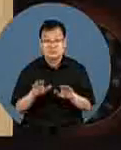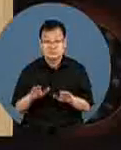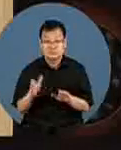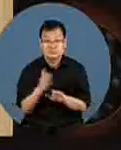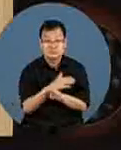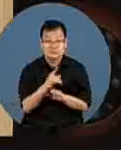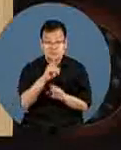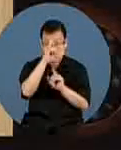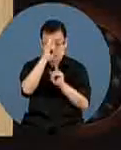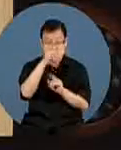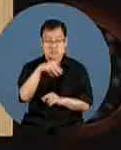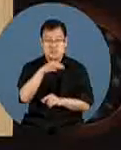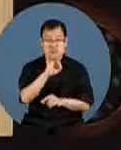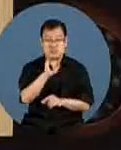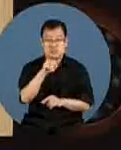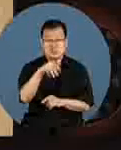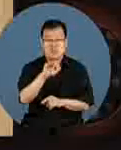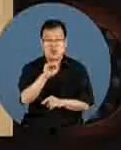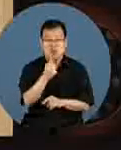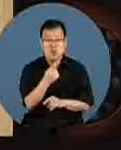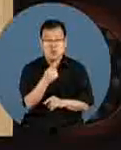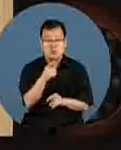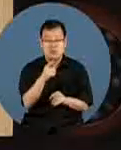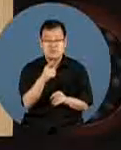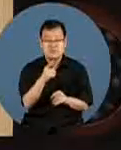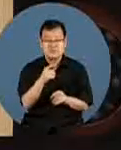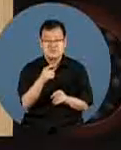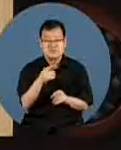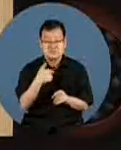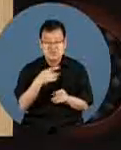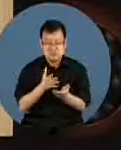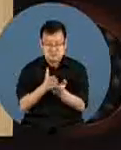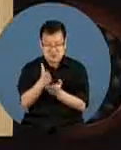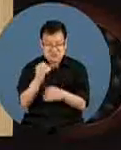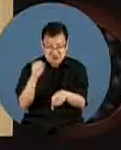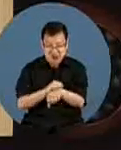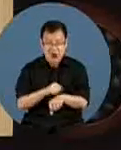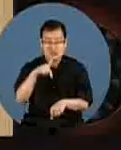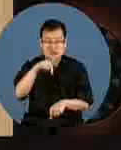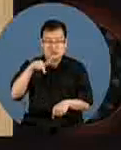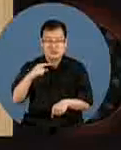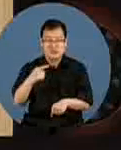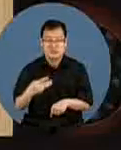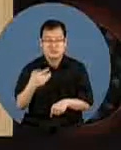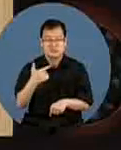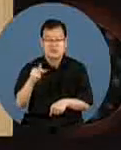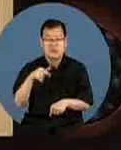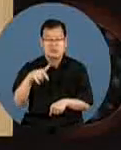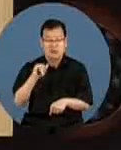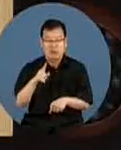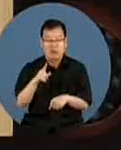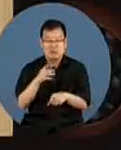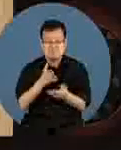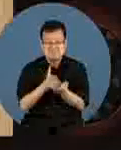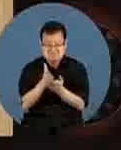지금부터는 또 이청호 9단의 끝내기가 돋보이네요. 네. 네, 전공 과목이라고 할수 있겠는데요. 그렇습니다.